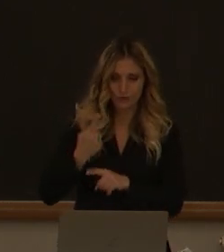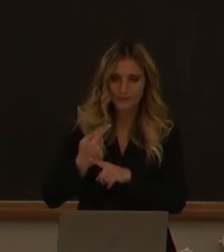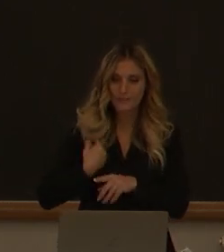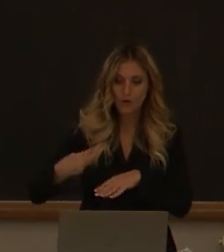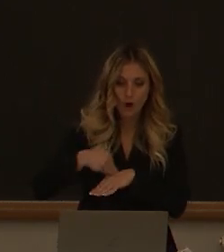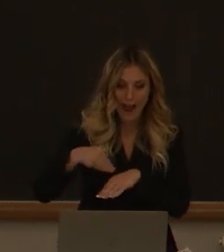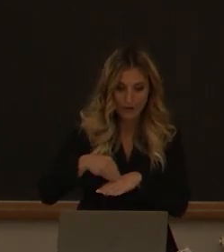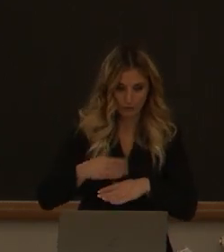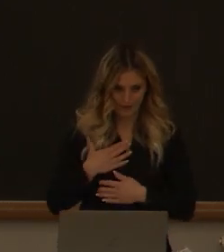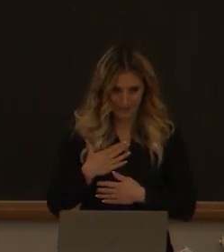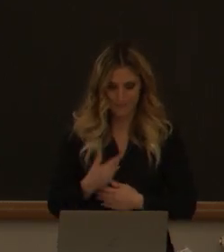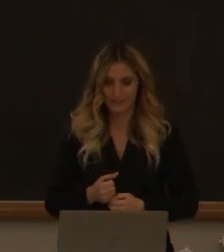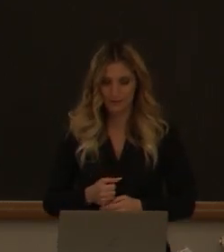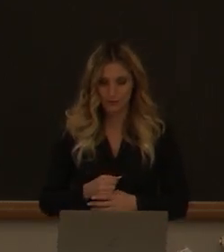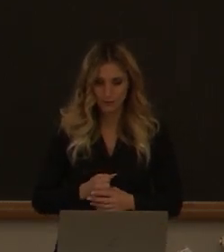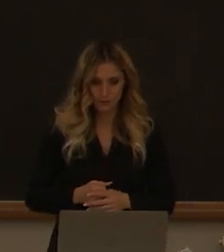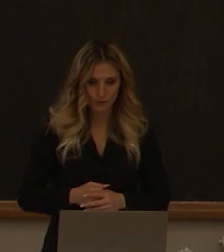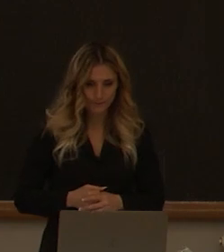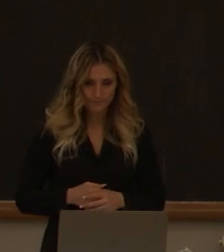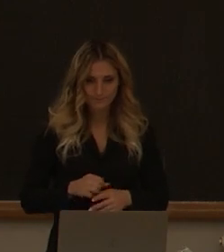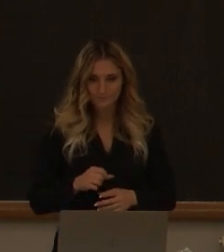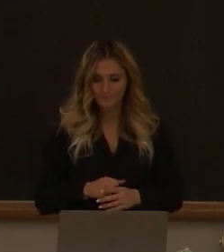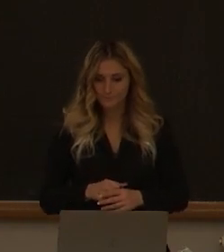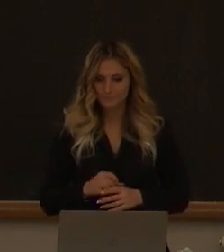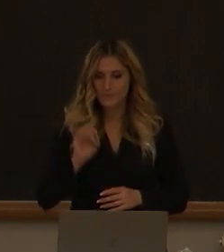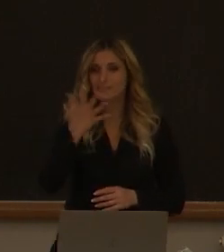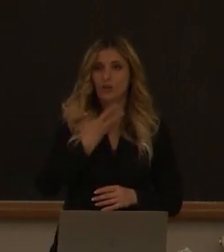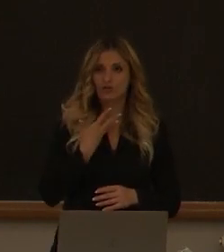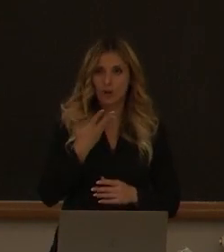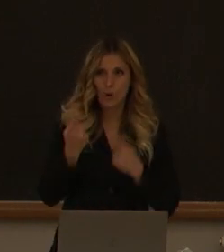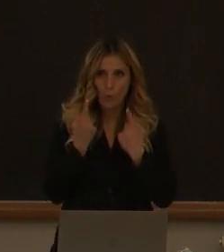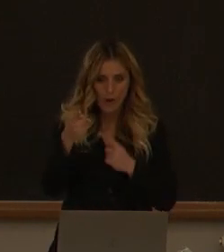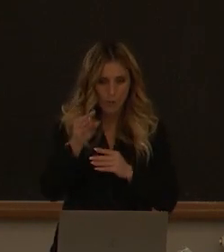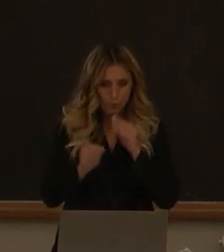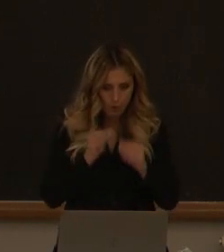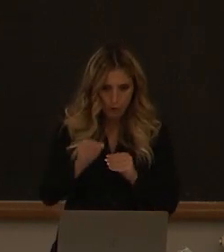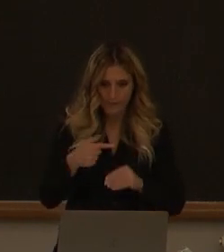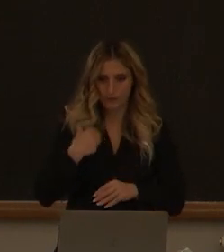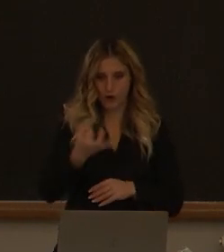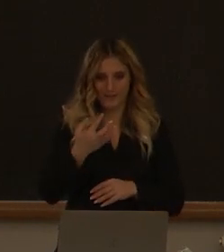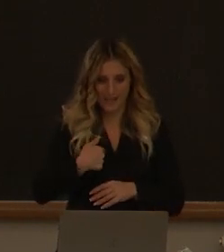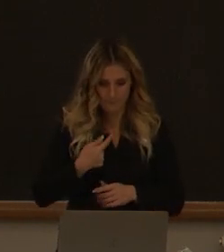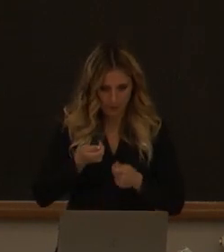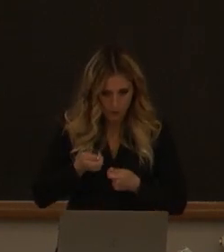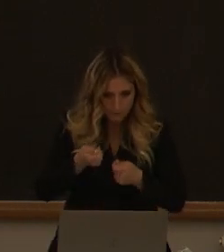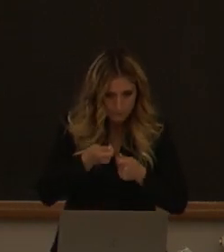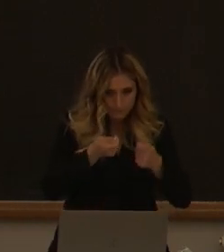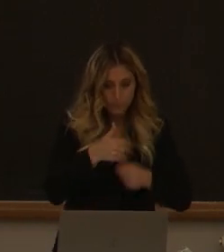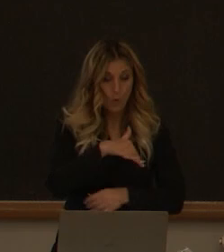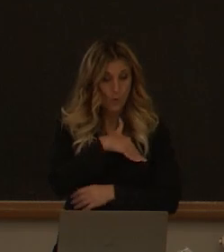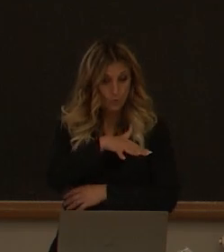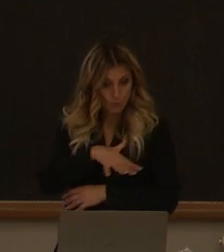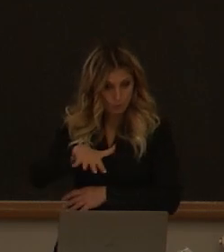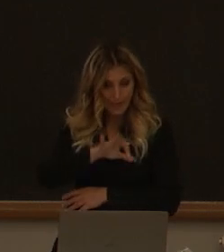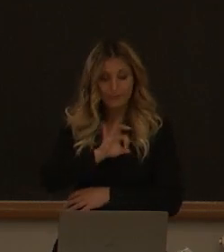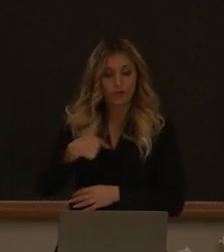al doppio. Se diciamo c'è qualche domanda che io sempre sollecito da parte degli studenti e